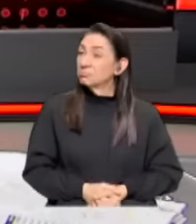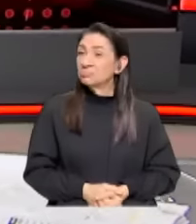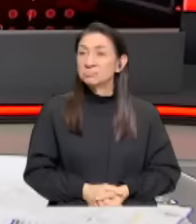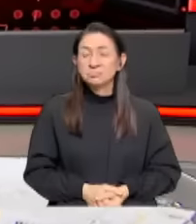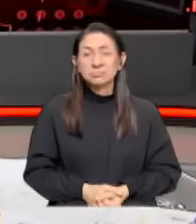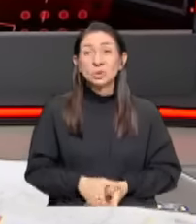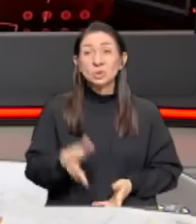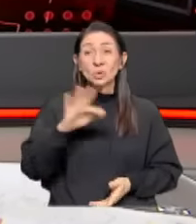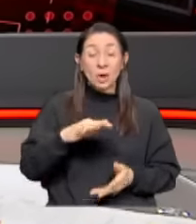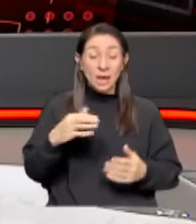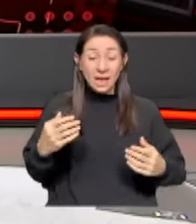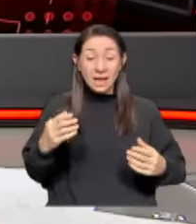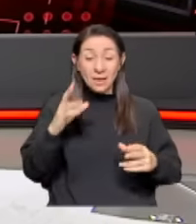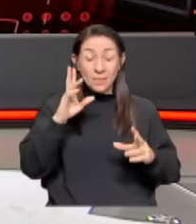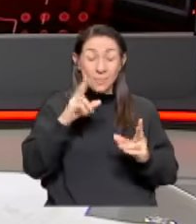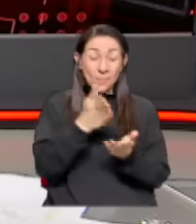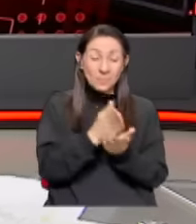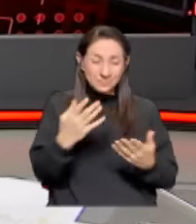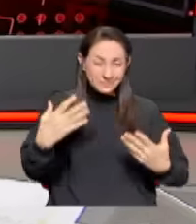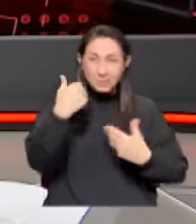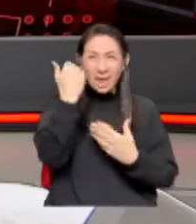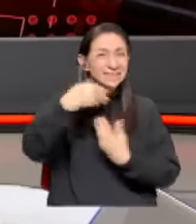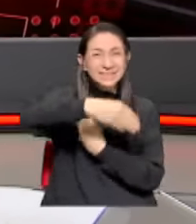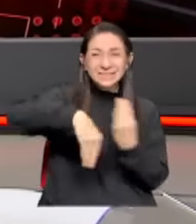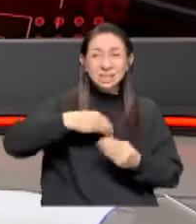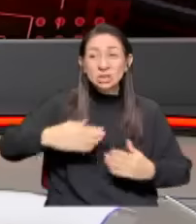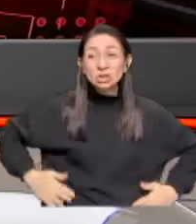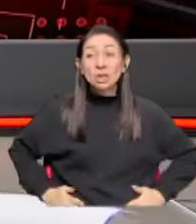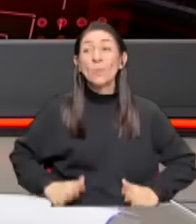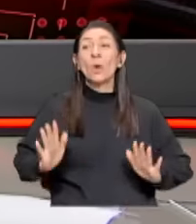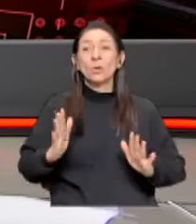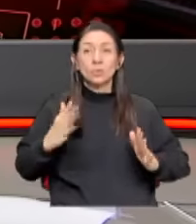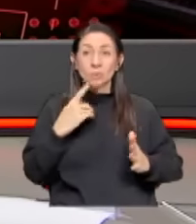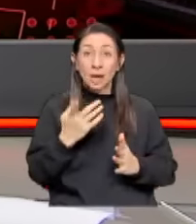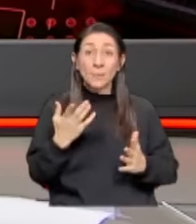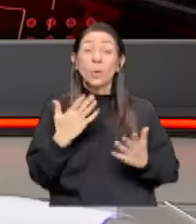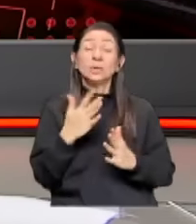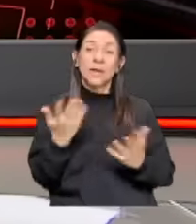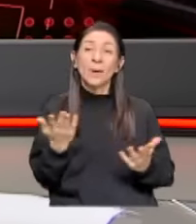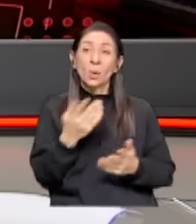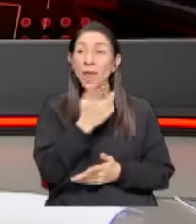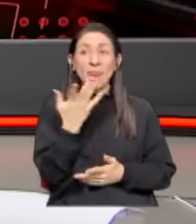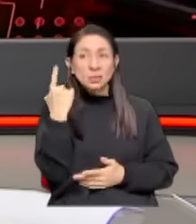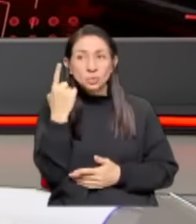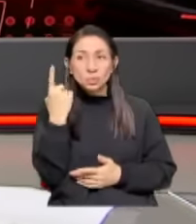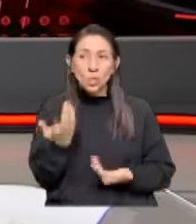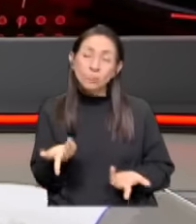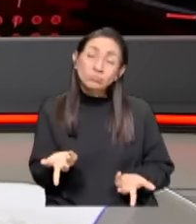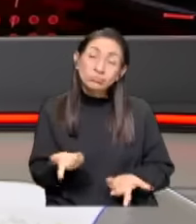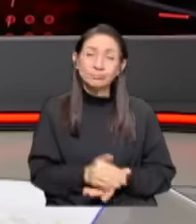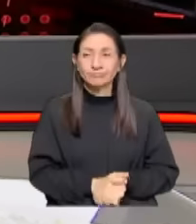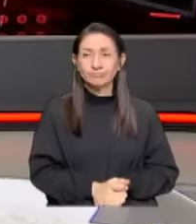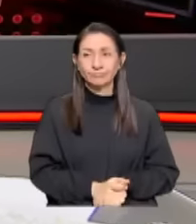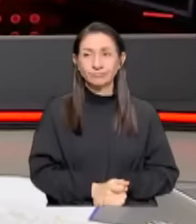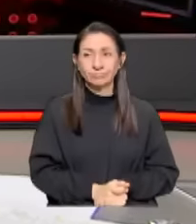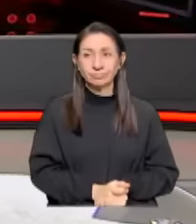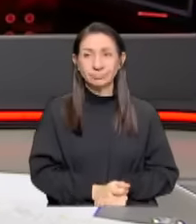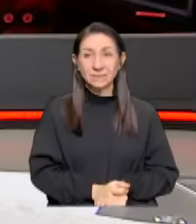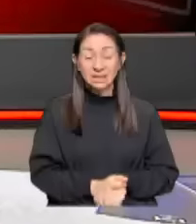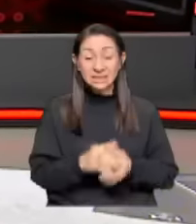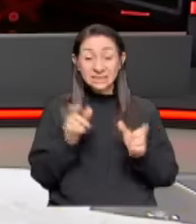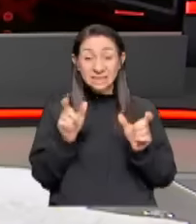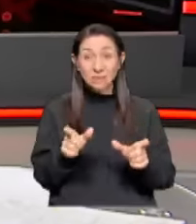Efendim sonra da kefenin cebi yok filan diyorlar. Gerçi yok da artık onlar ne düşünüyorlarsa.